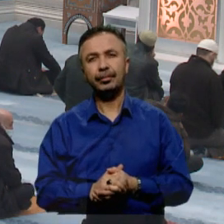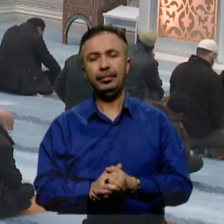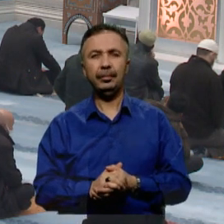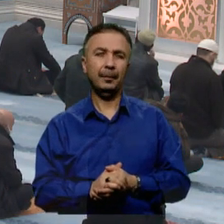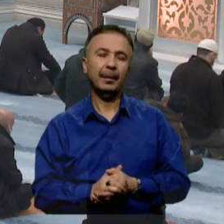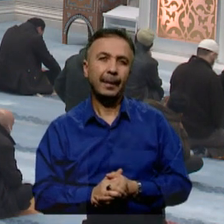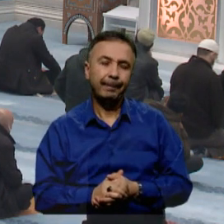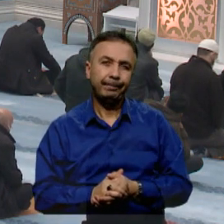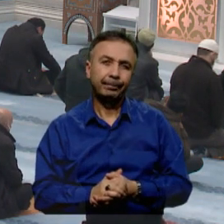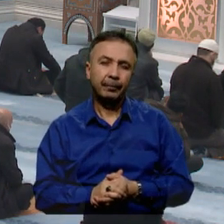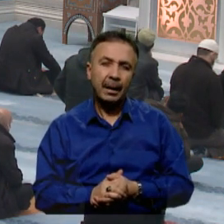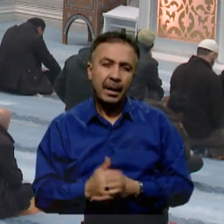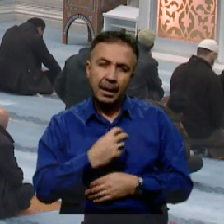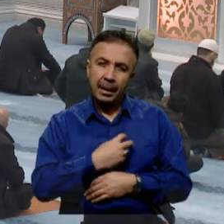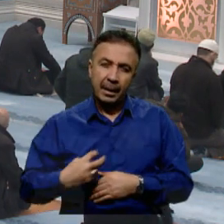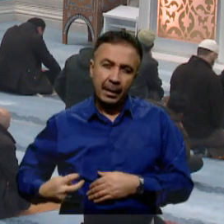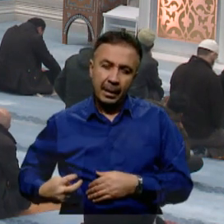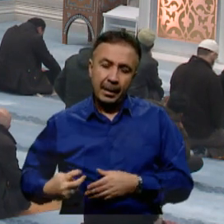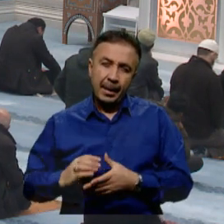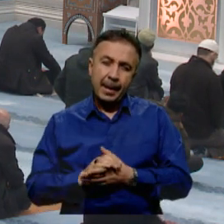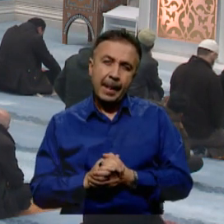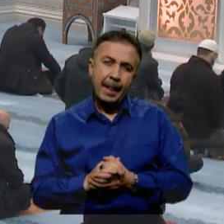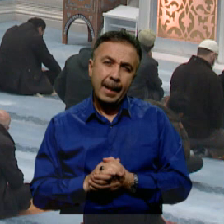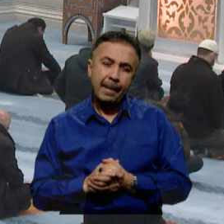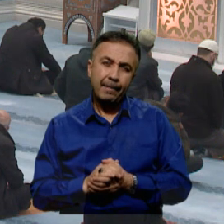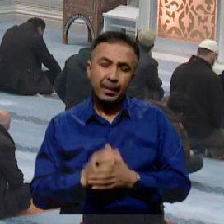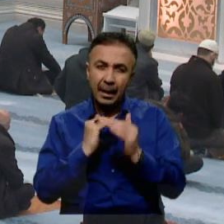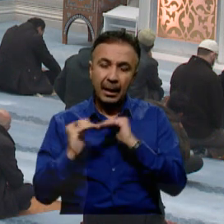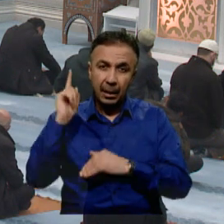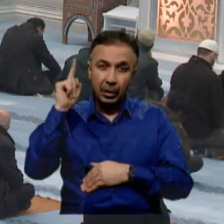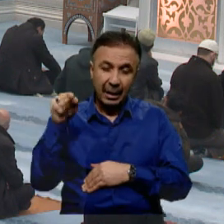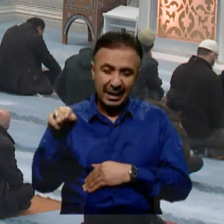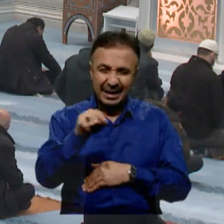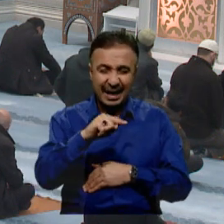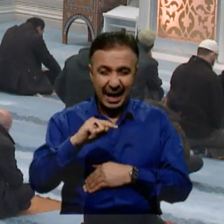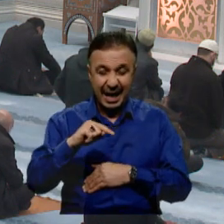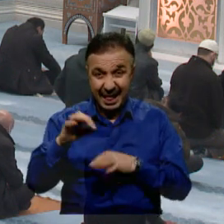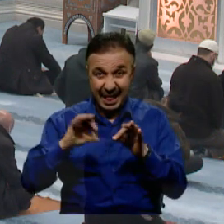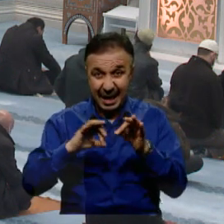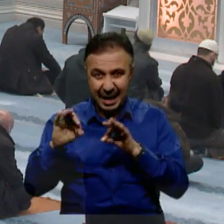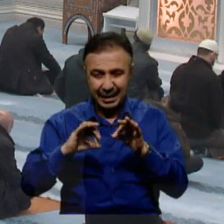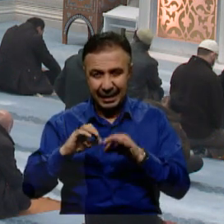اِنَّ اللّٰهَ لَا يَنْظُرُ اِلَى سُوَارِكُمْ وَاَنْوَالِكُمْ Allah Teala sizi değerlendirirken